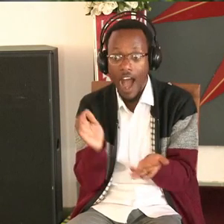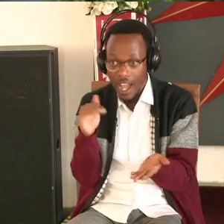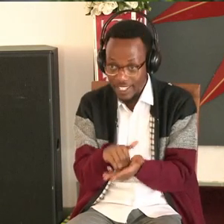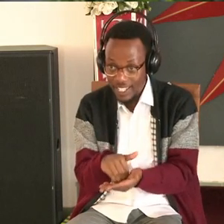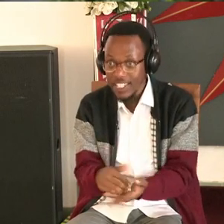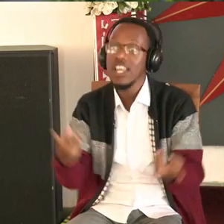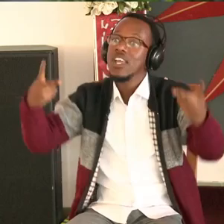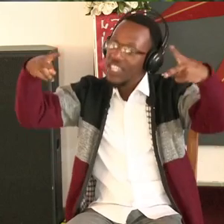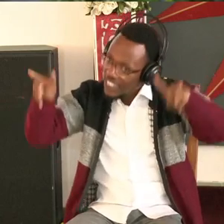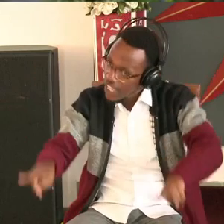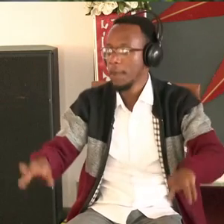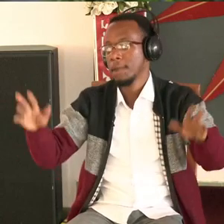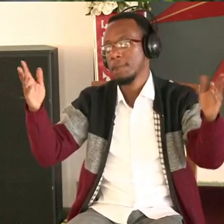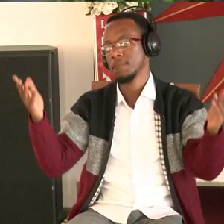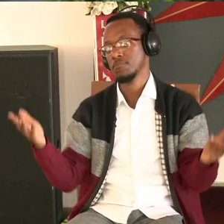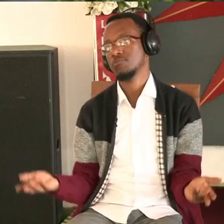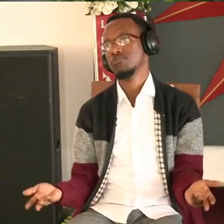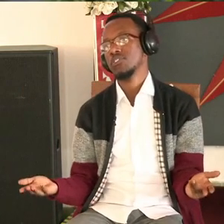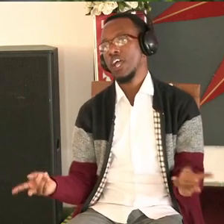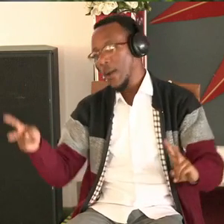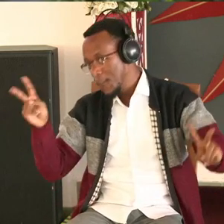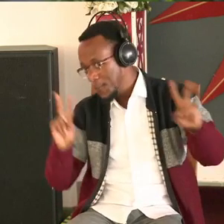lieu à